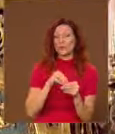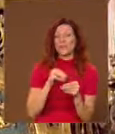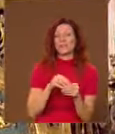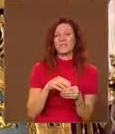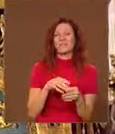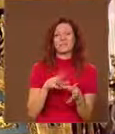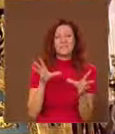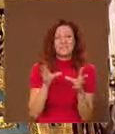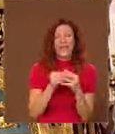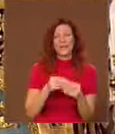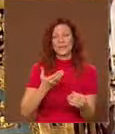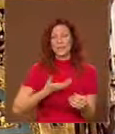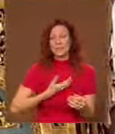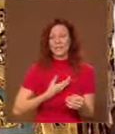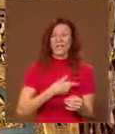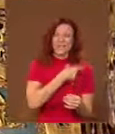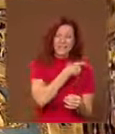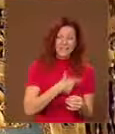с свещенослужителите